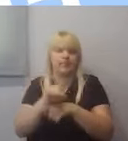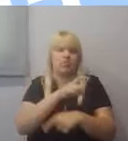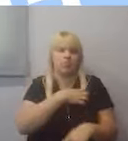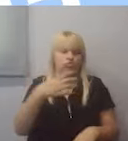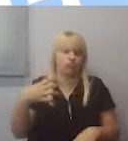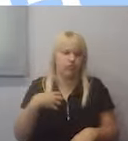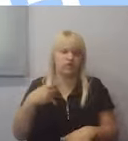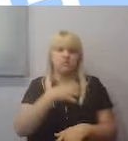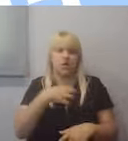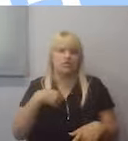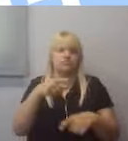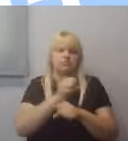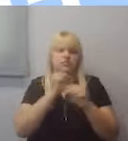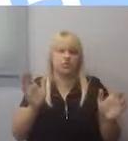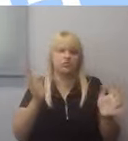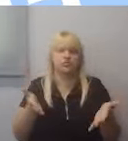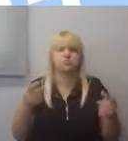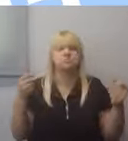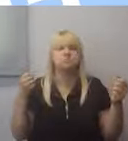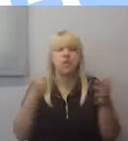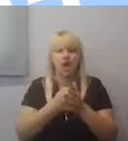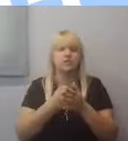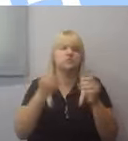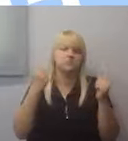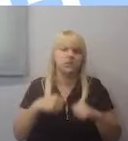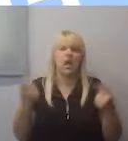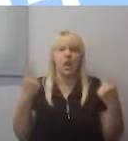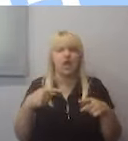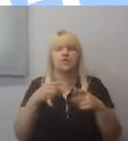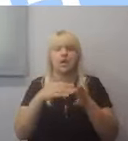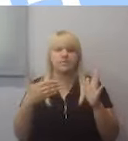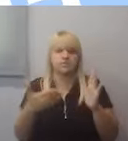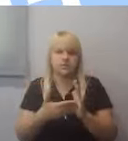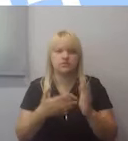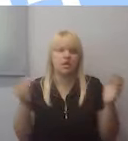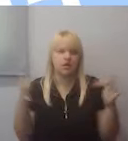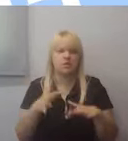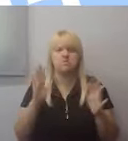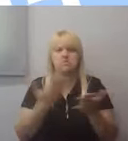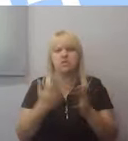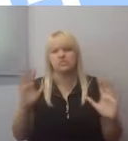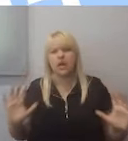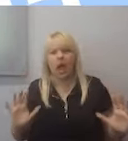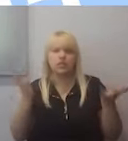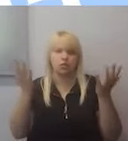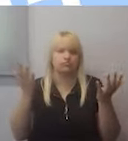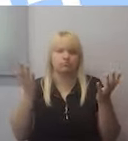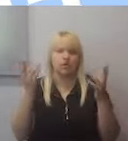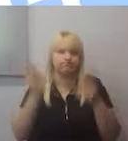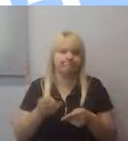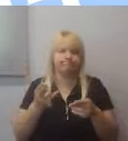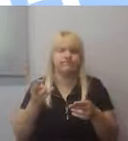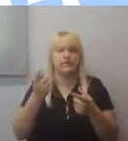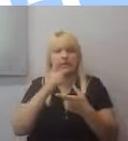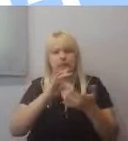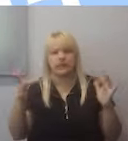maksimāli ar tiem iespējamiem miera laika apstākļiem bet ja nu gadījumā kaut kas notiek ar internetu vai ar